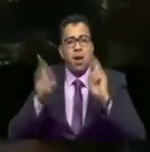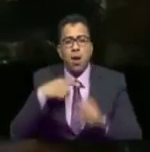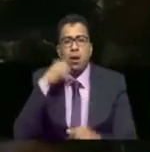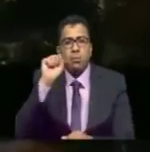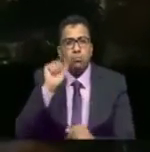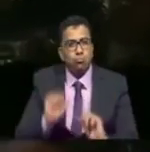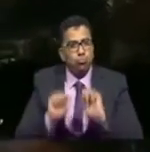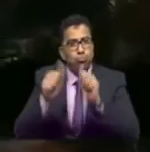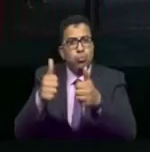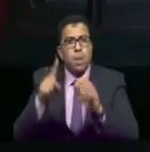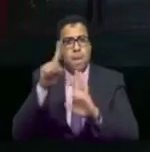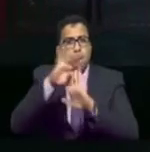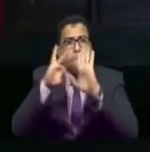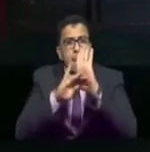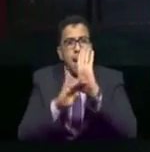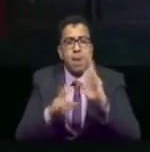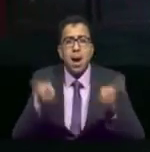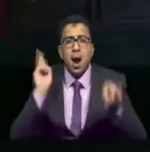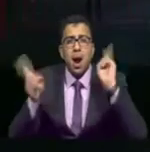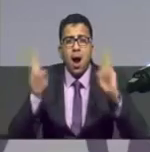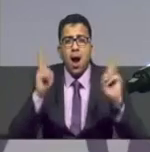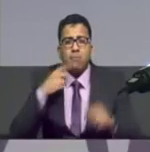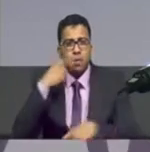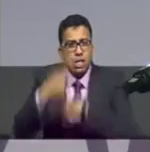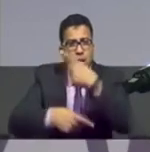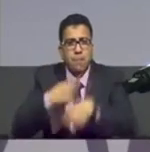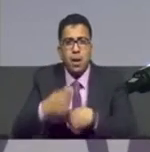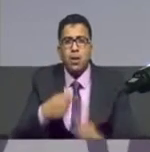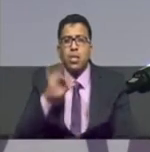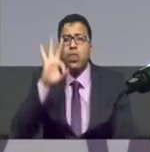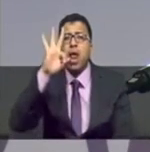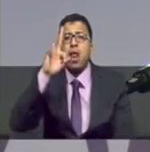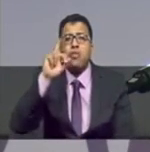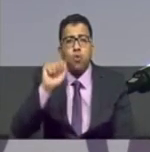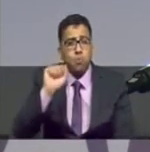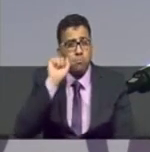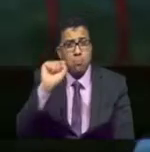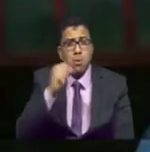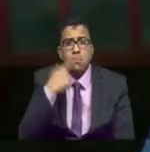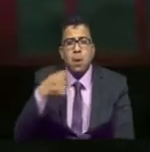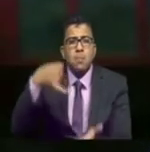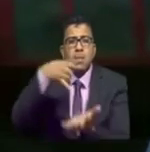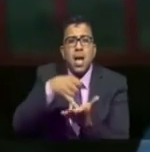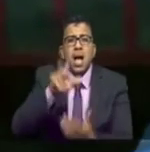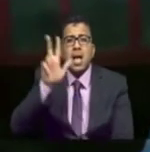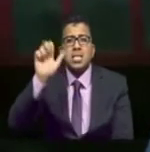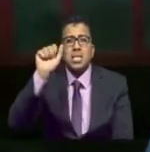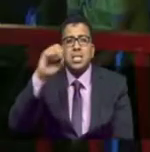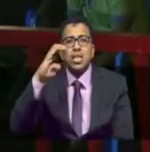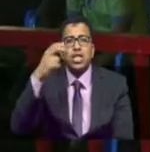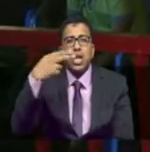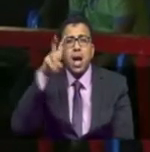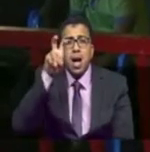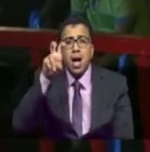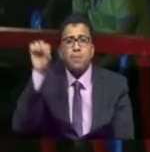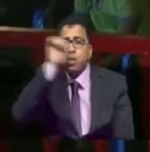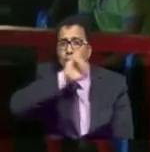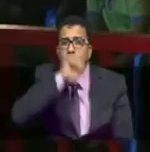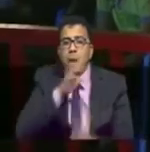هذا وشارك في البرنامج الاحتفالي والذي استمر على مدار 3 أيام في منطقة الصجعة بالشارقة